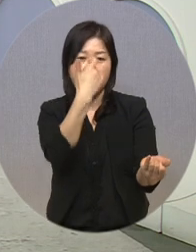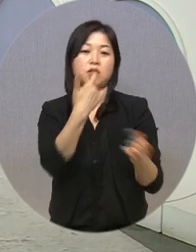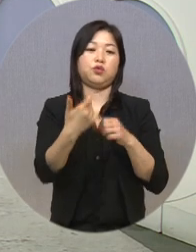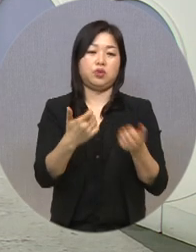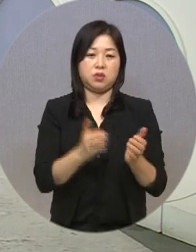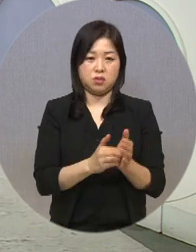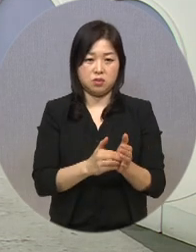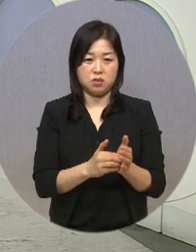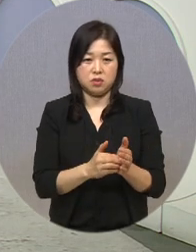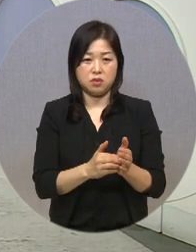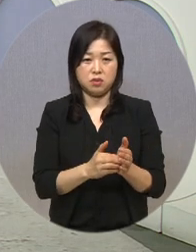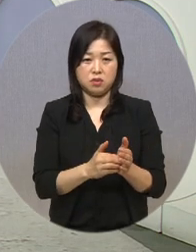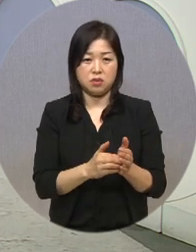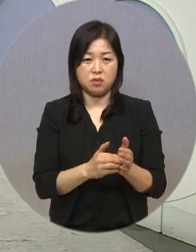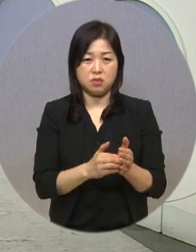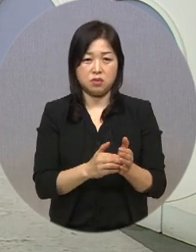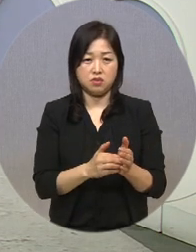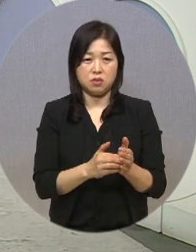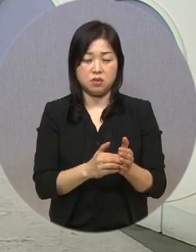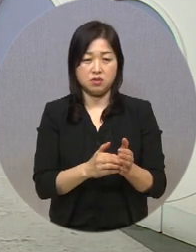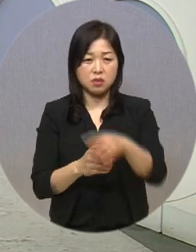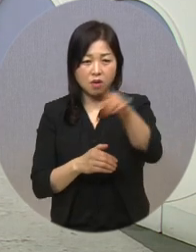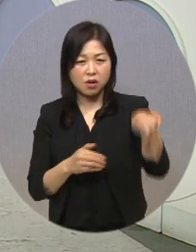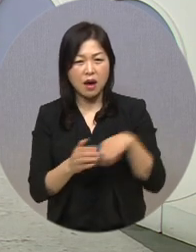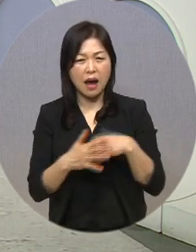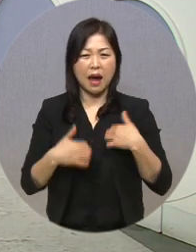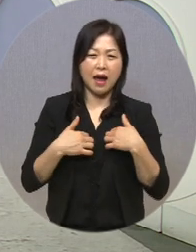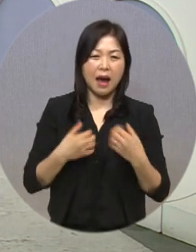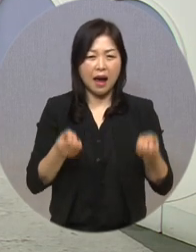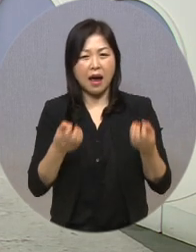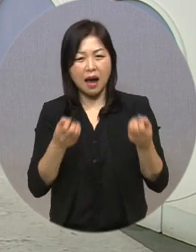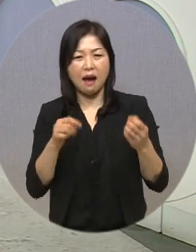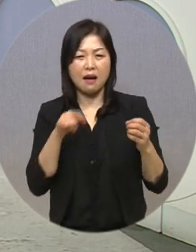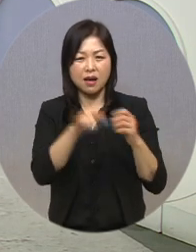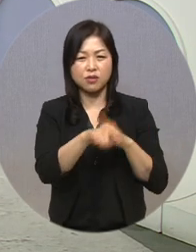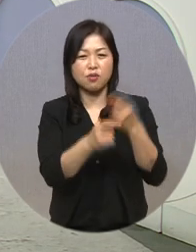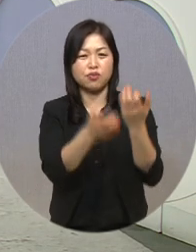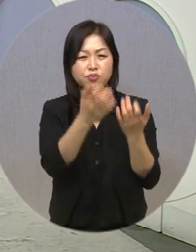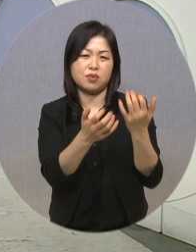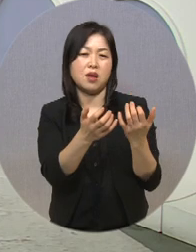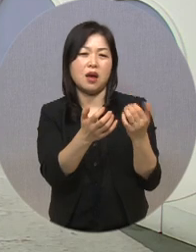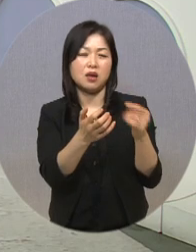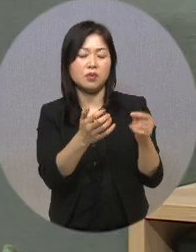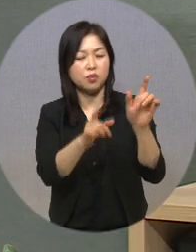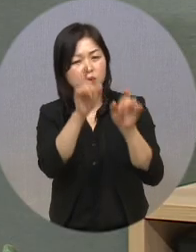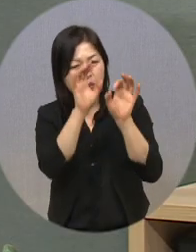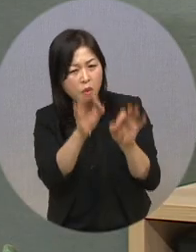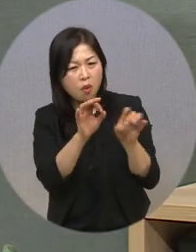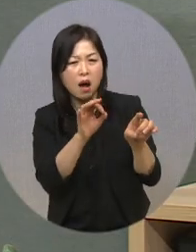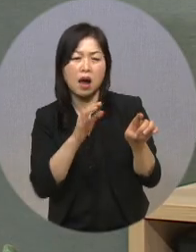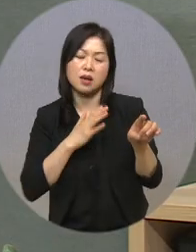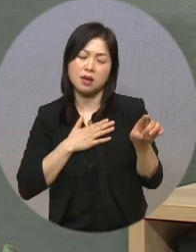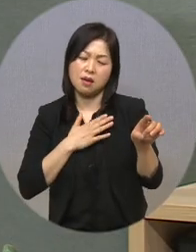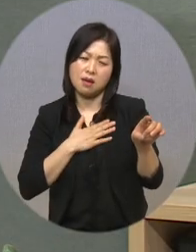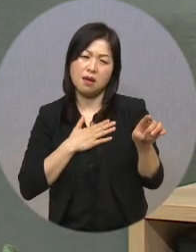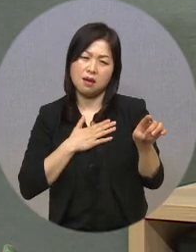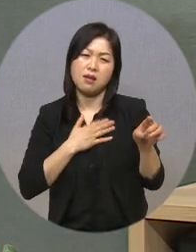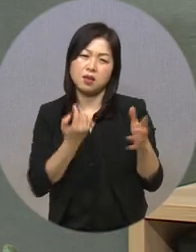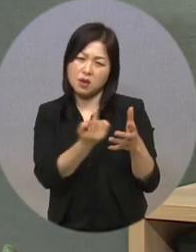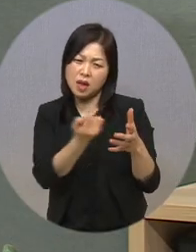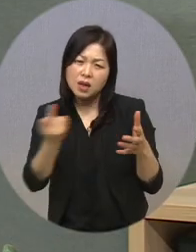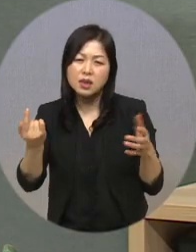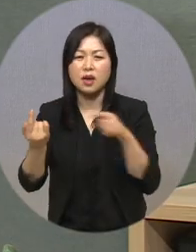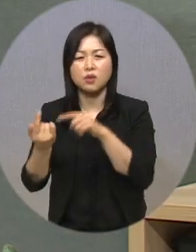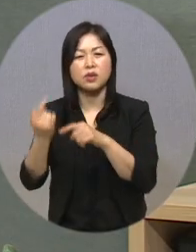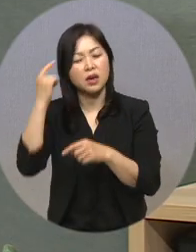그걸 쫙 들어와서 그냥 끌어내서 불을 지르고 그때 내가 떠나기로 마음먹었습니다. 아, 그때 이제 충격을 많이 받으셨죠. 충격이